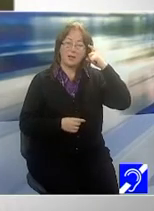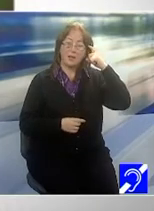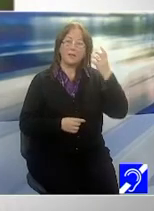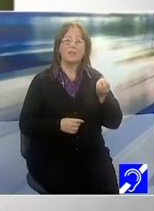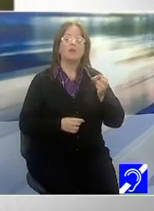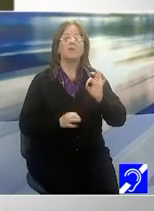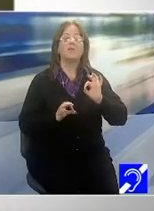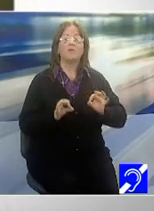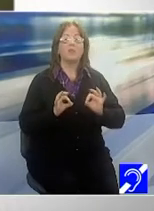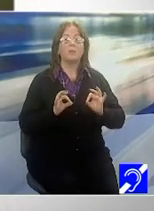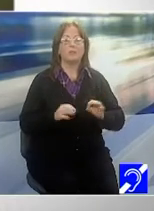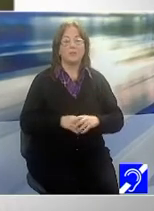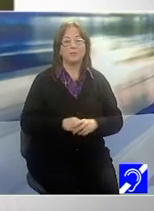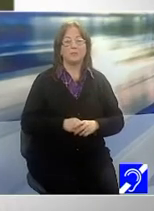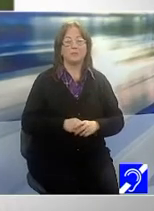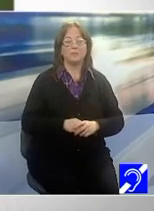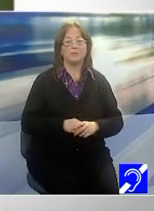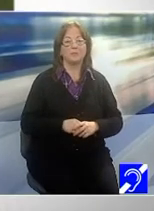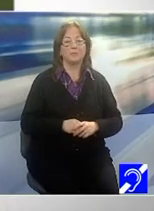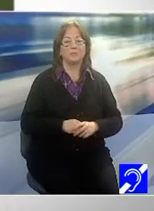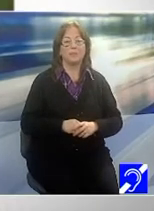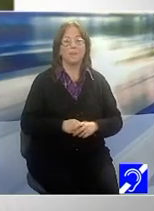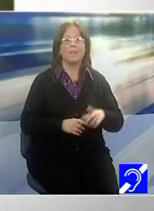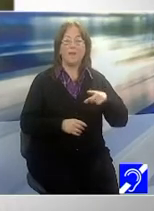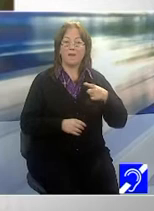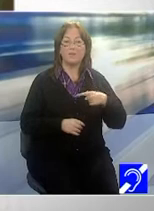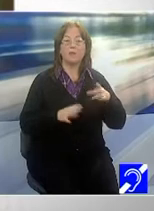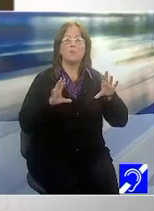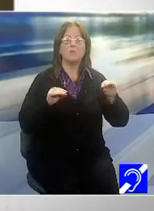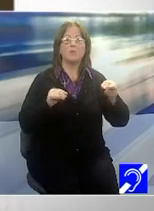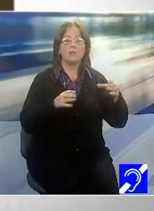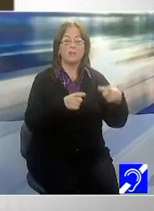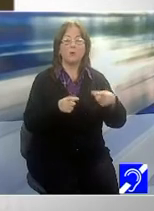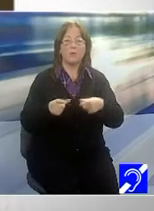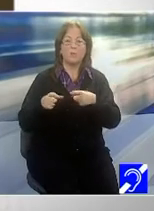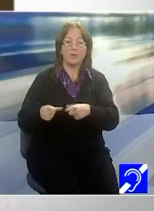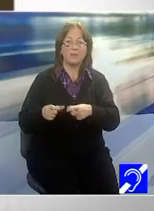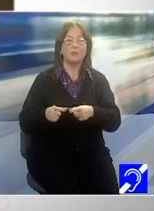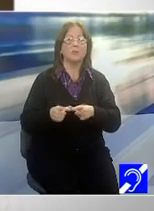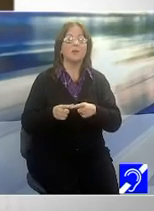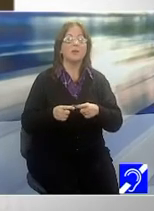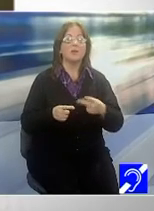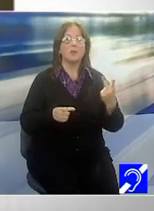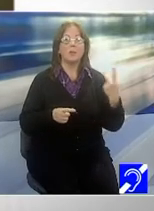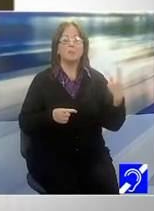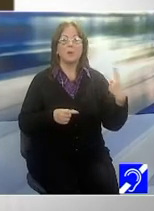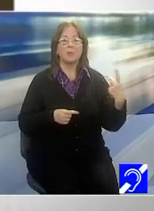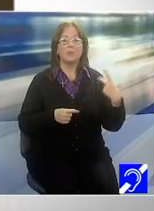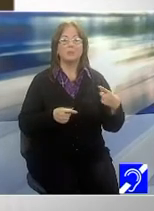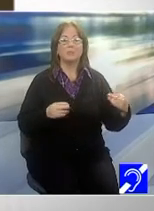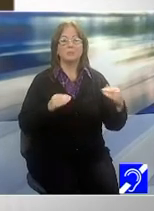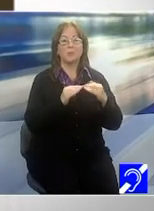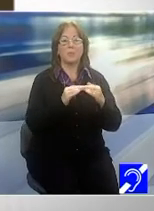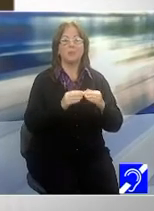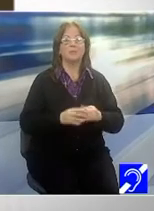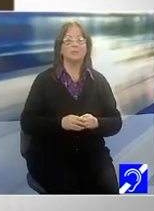bune. Areas where we have a lot in common. Avem multe domenii în care avem multe lucruri în comun. We already are building strong, have built